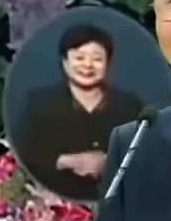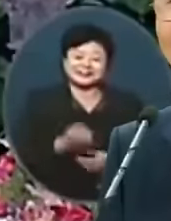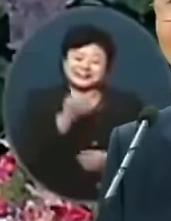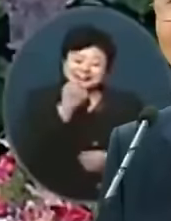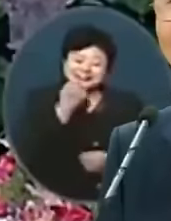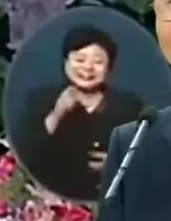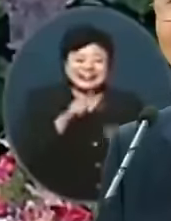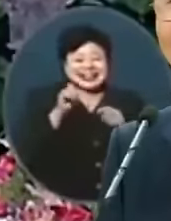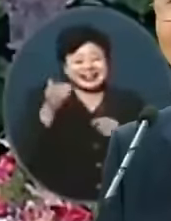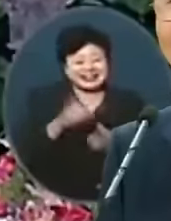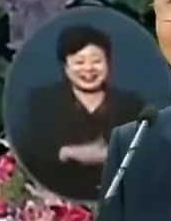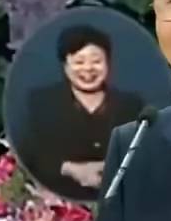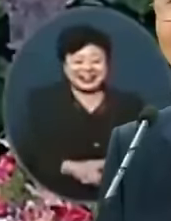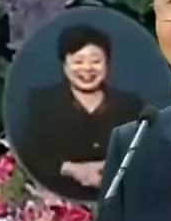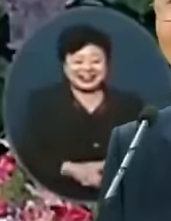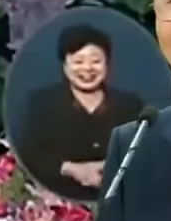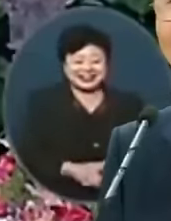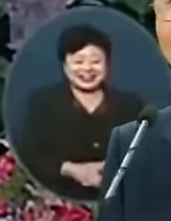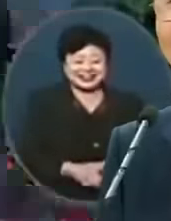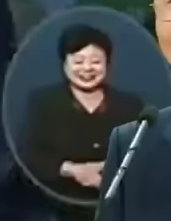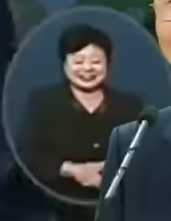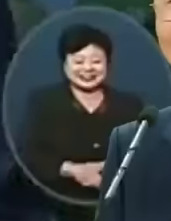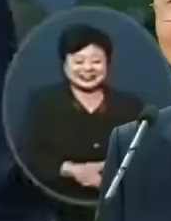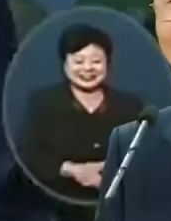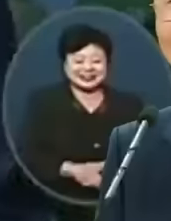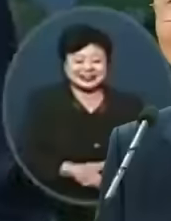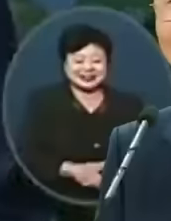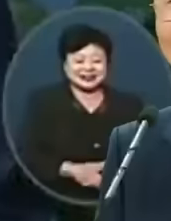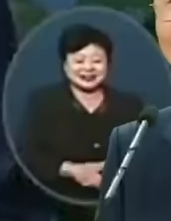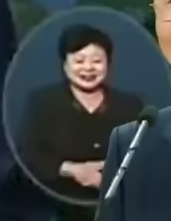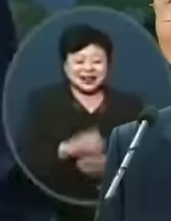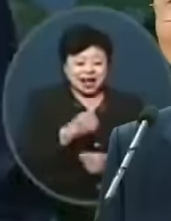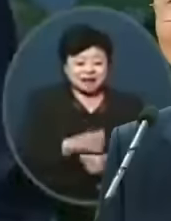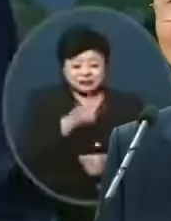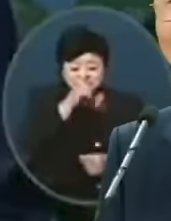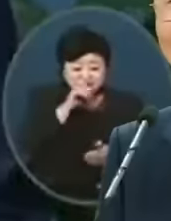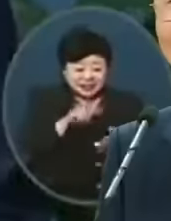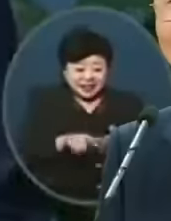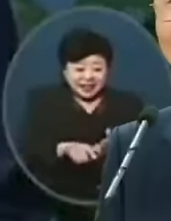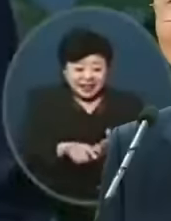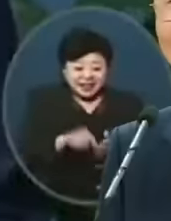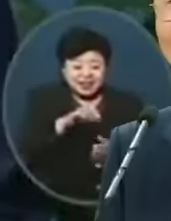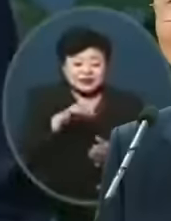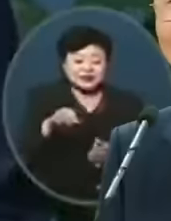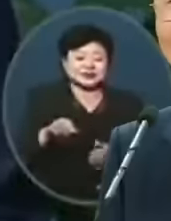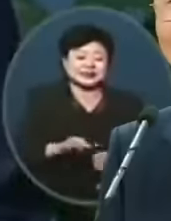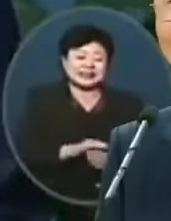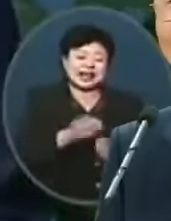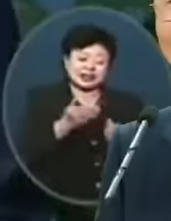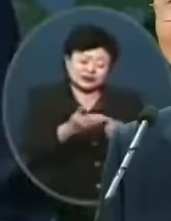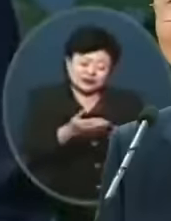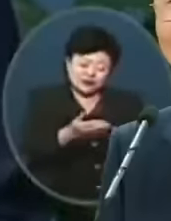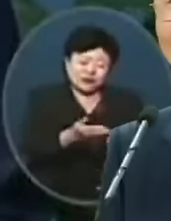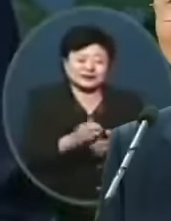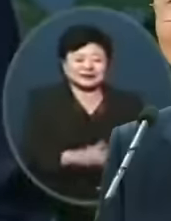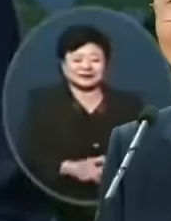웃으면서 살아야 되는 것입니다. 할 수만 있으면 우리 이웃을 사랑하고